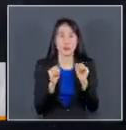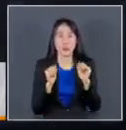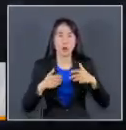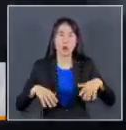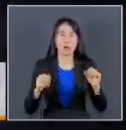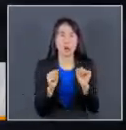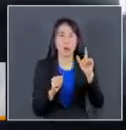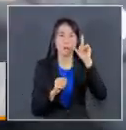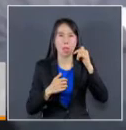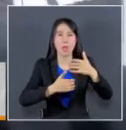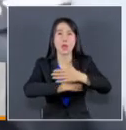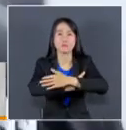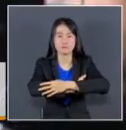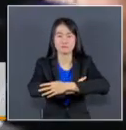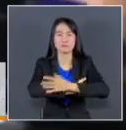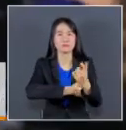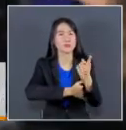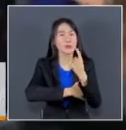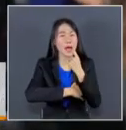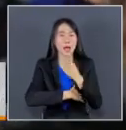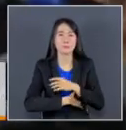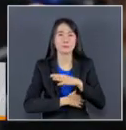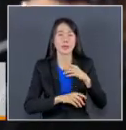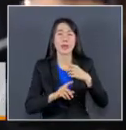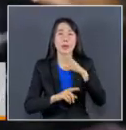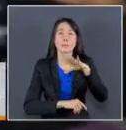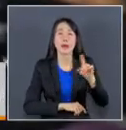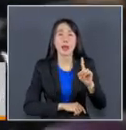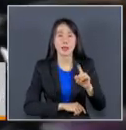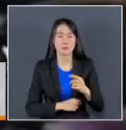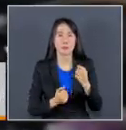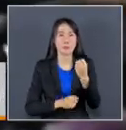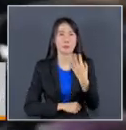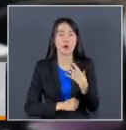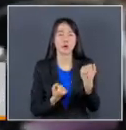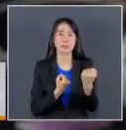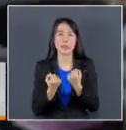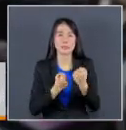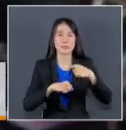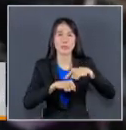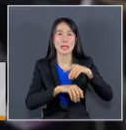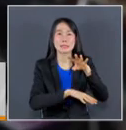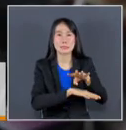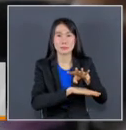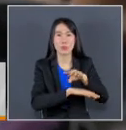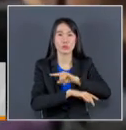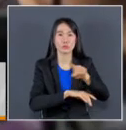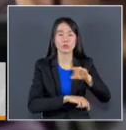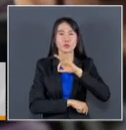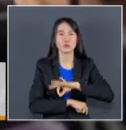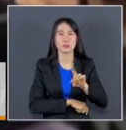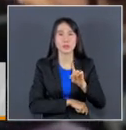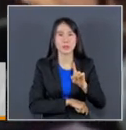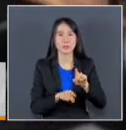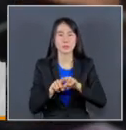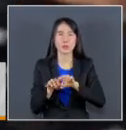แม่ก็รีบเข้าไปกอดลูกเลยถามลูกมาจากไหนน้องบอกว่านั่งแท็กซี่มาคนเดียวตั้งแต่4โมงเย็นรู้สึกได้ว่านั่งม